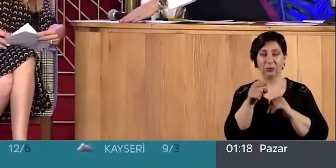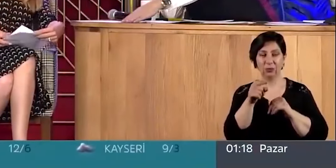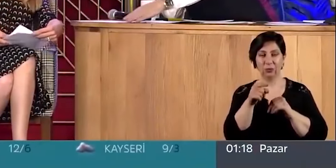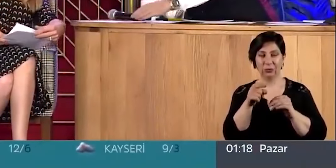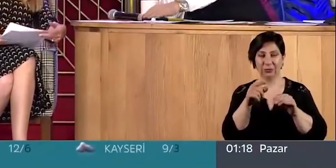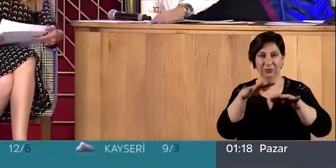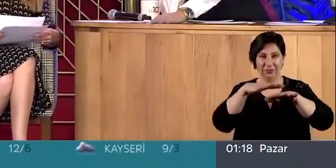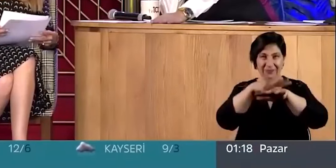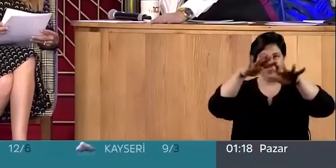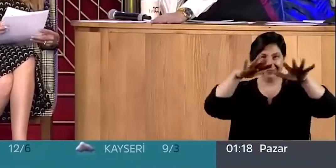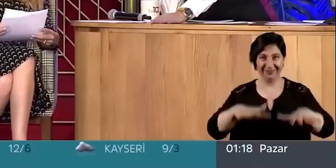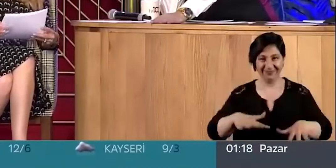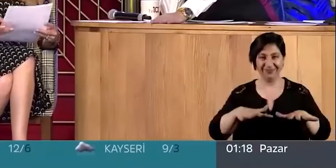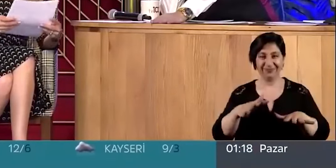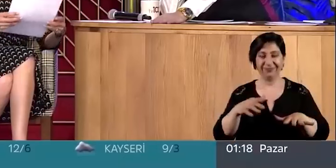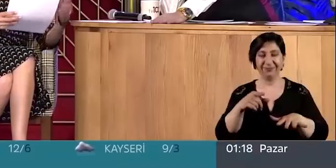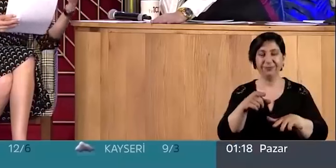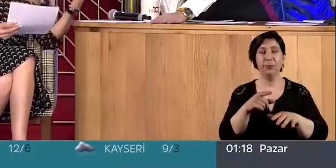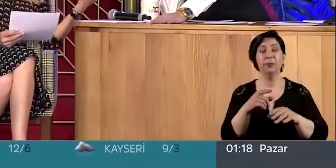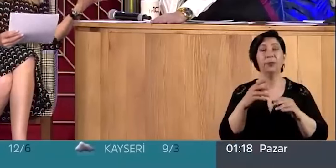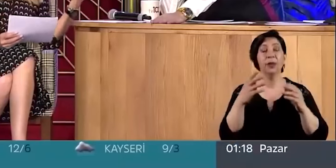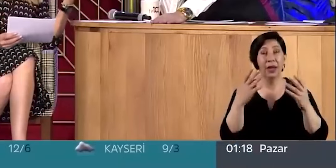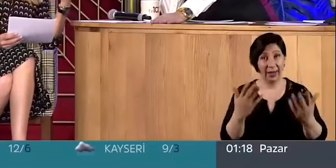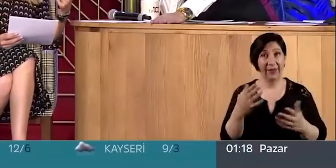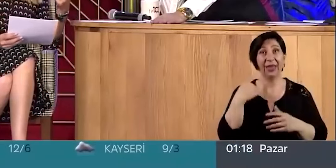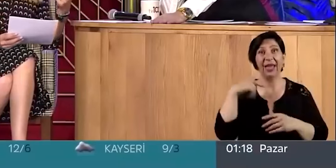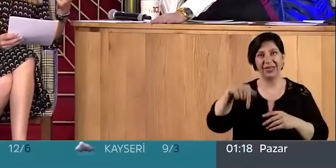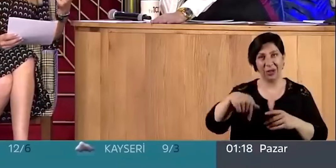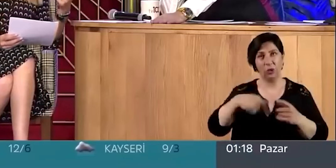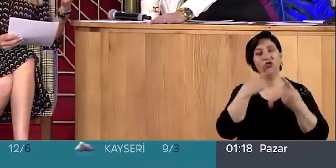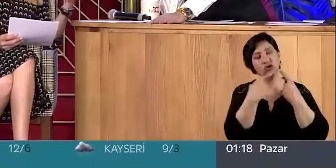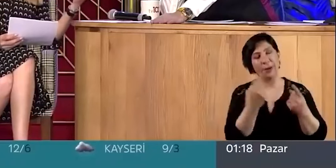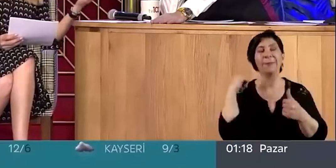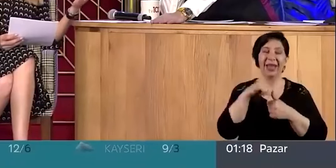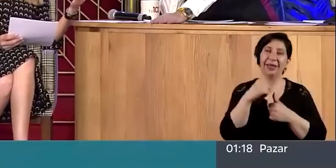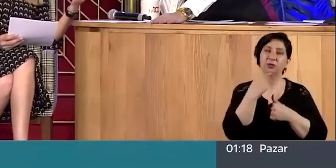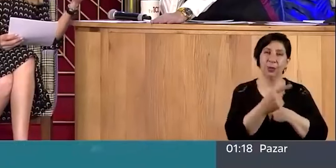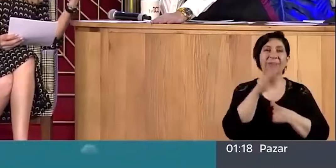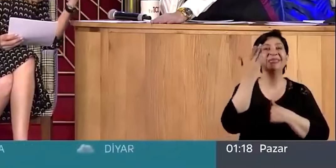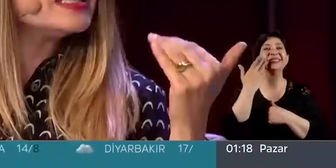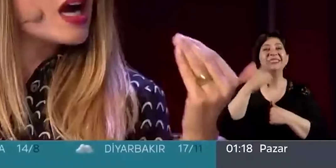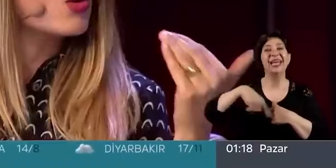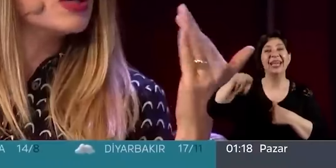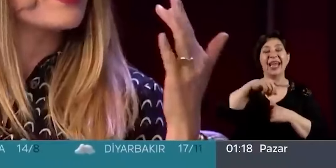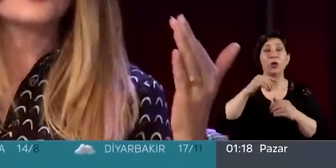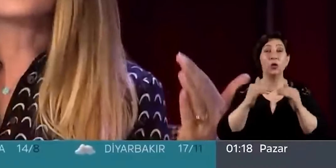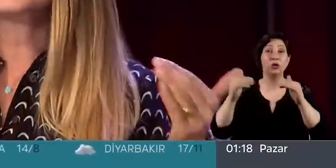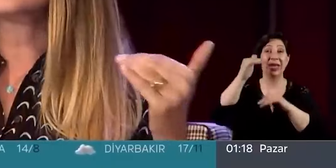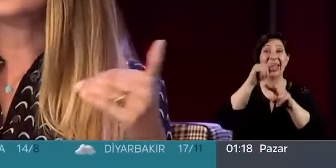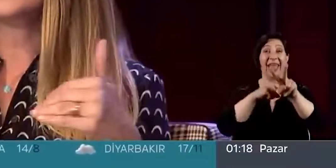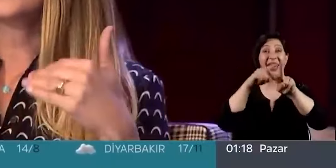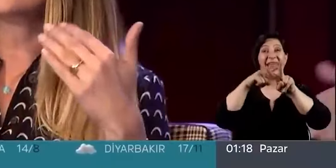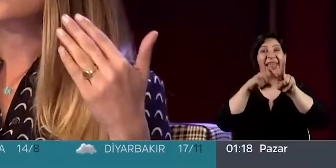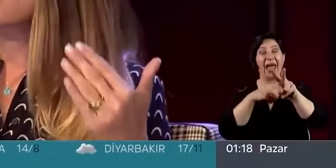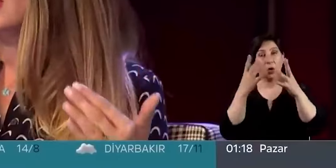transitleri oturttuğumuzdaki harita. Evet onu içeride söyledim. Bir kez daha tekrar edebilirim. Şu an bizi izleyen yükseleni yay olanlar